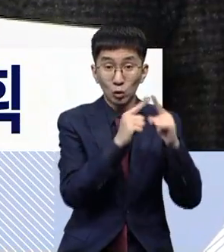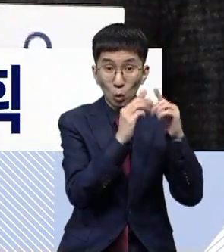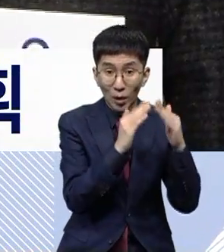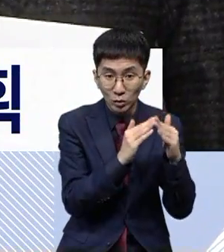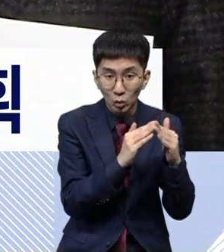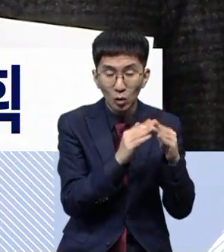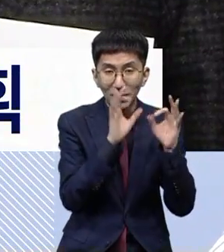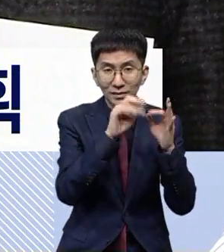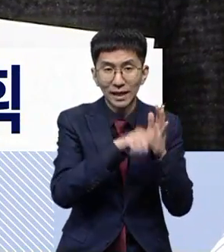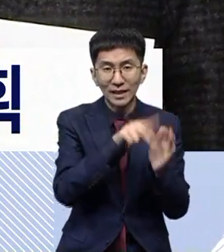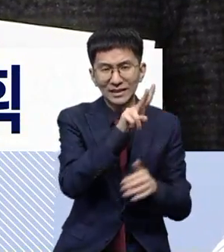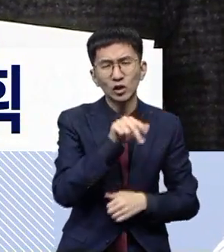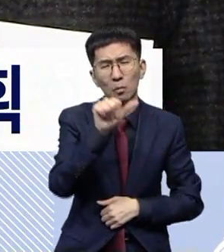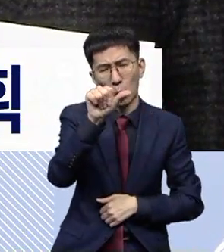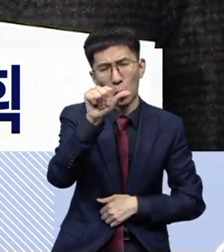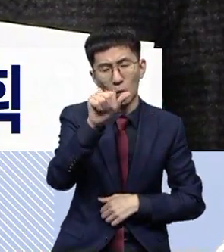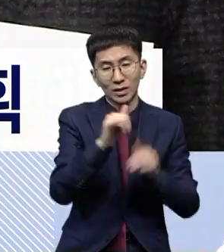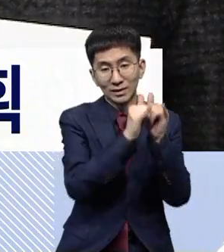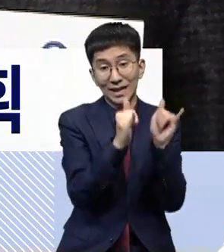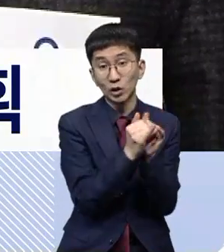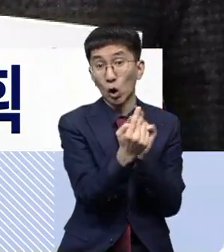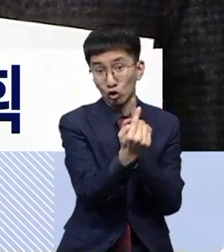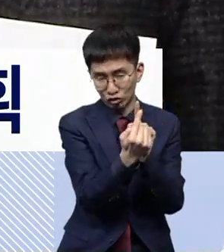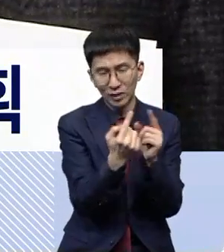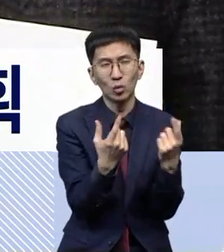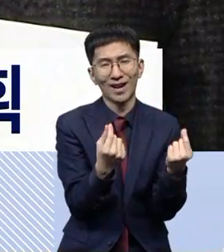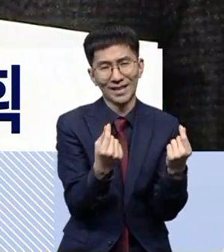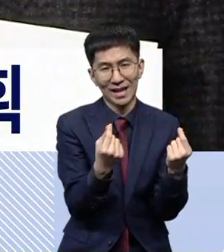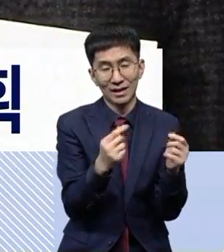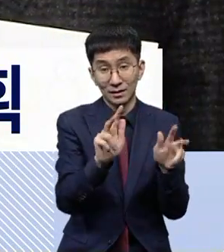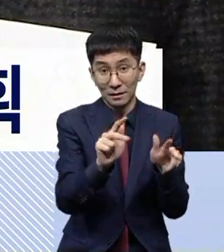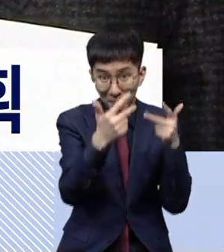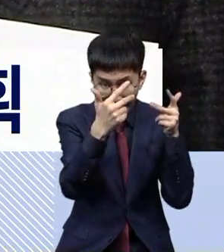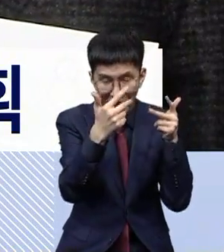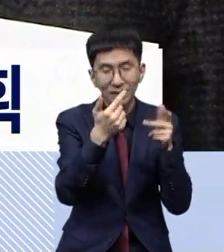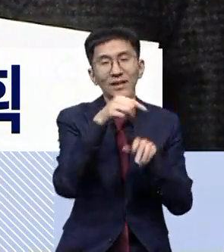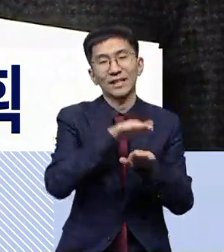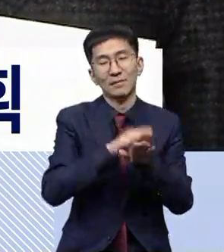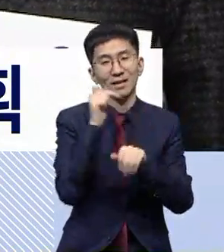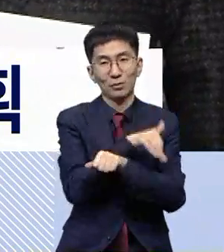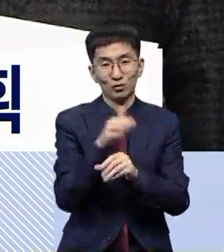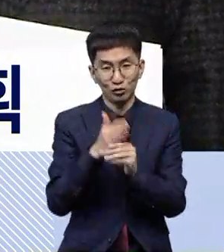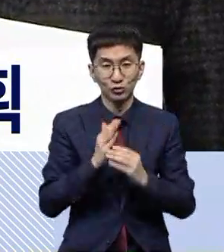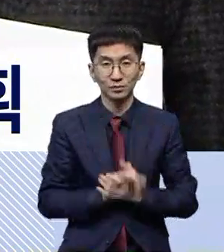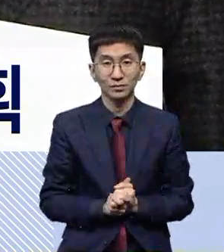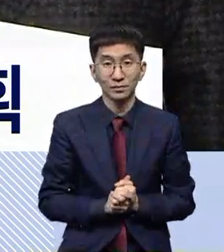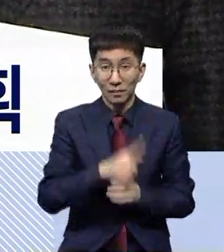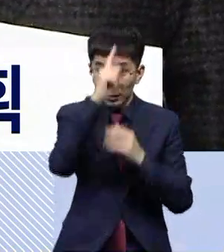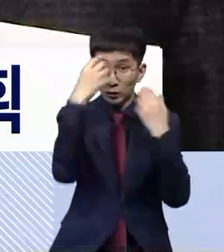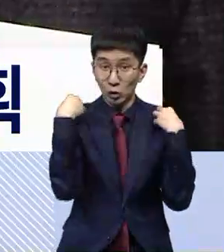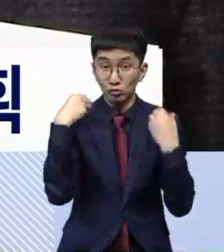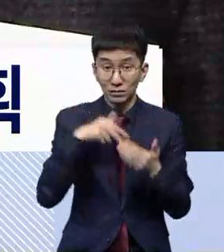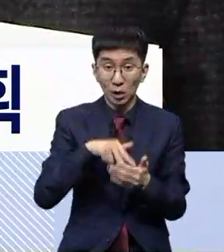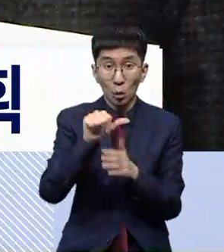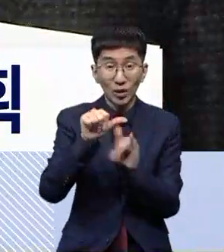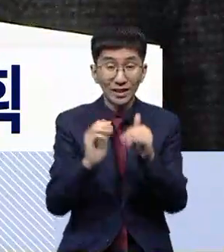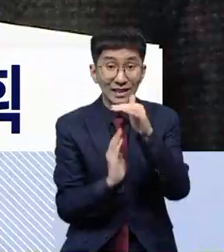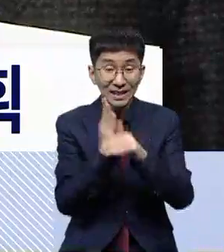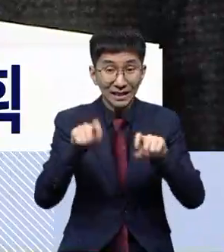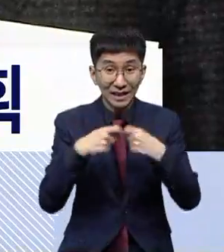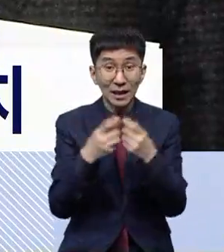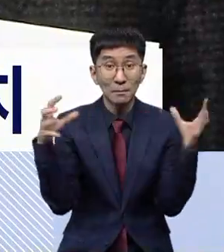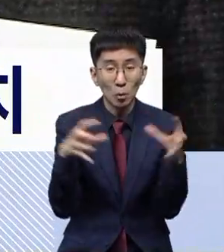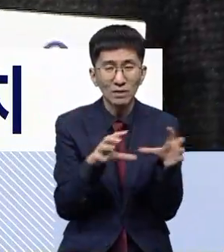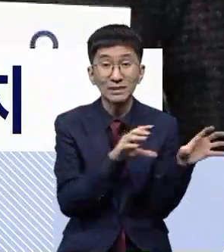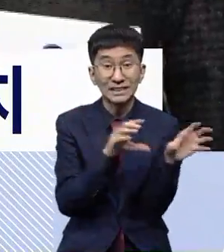교회들도 2.5단계 거리두기 지침에 따라 비대면 예배를 계획하고 있습니다. 정부는 5인 이상 사적 모임